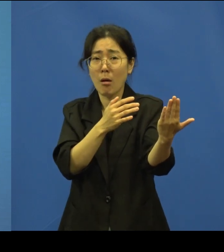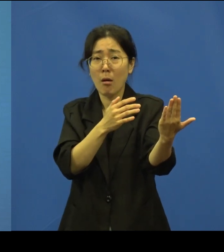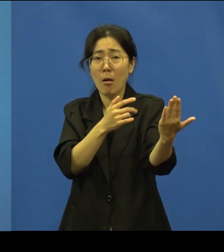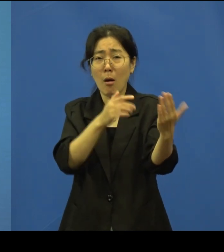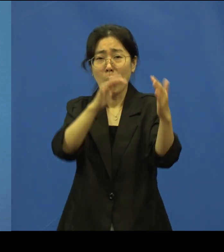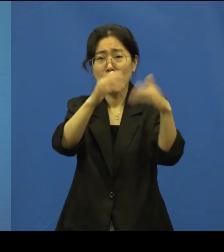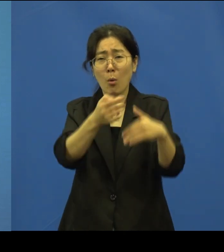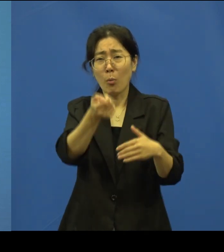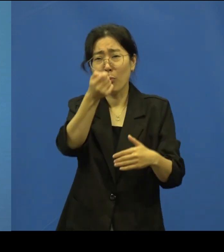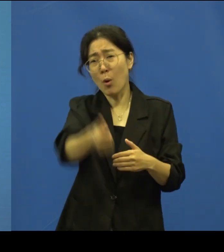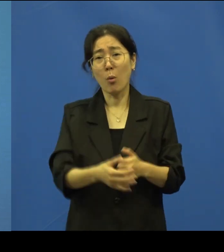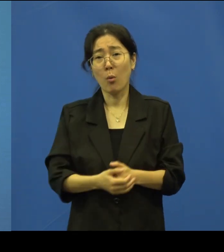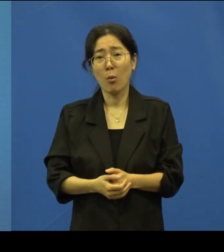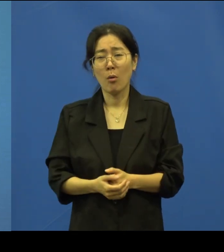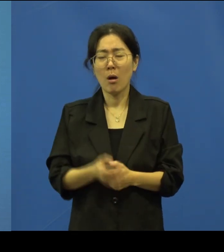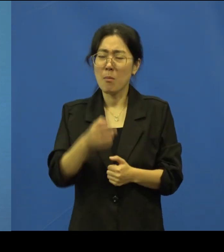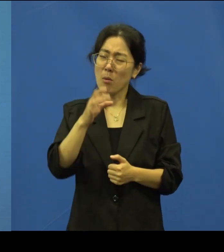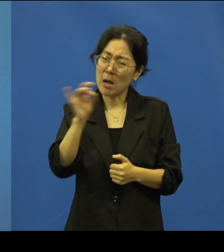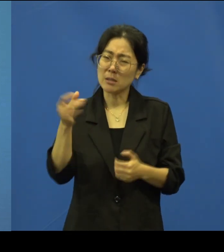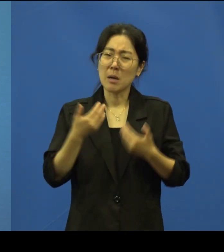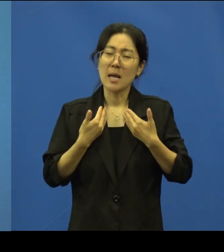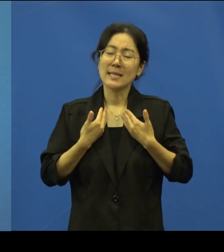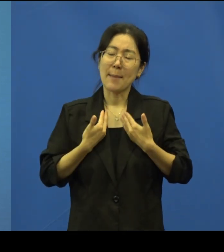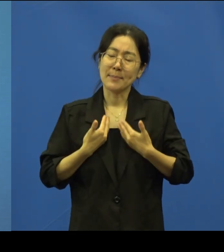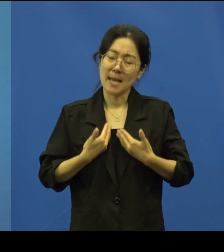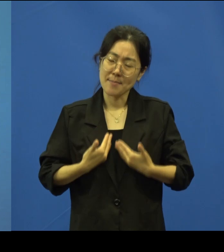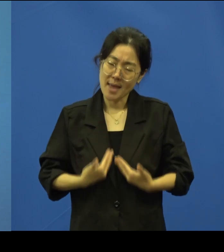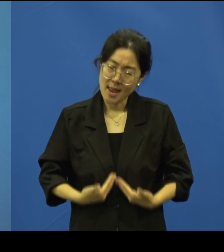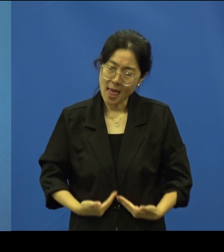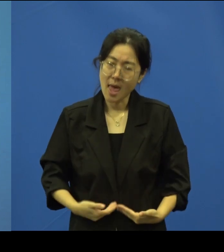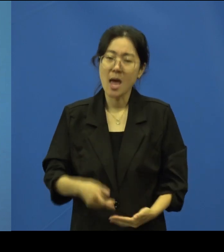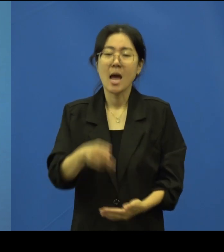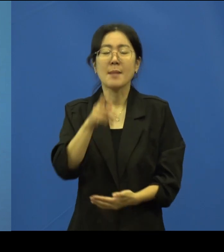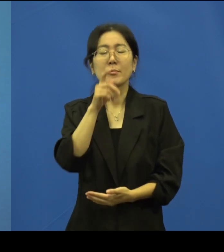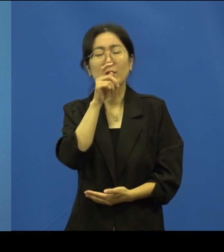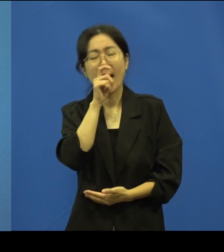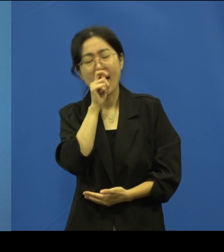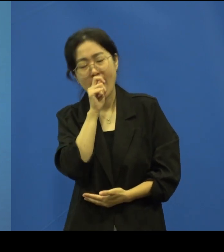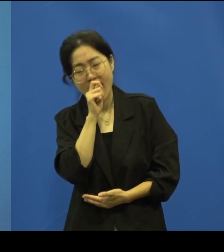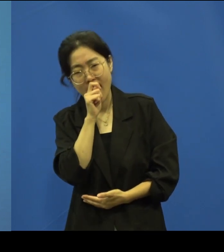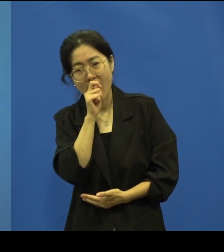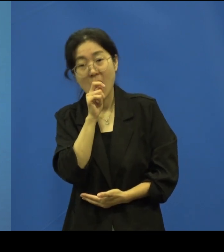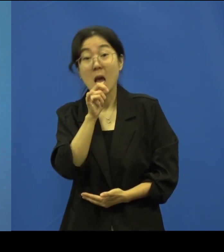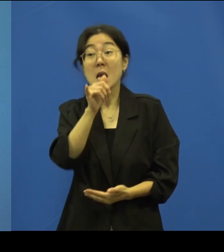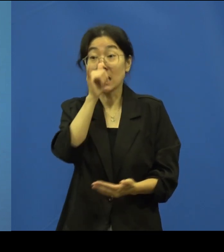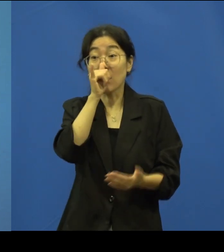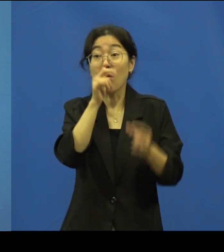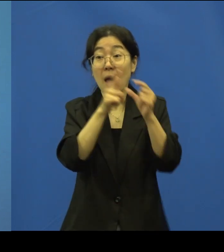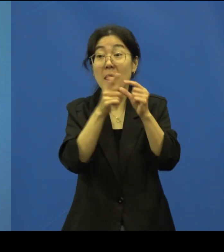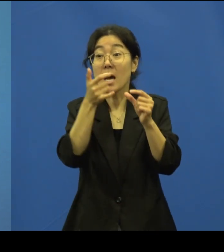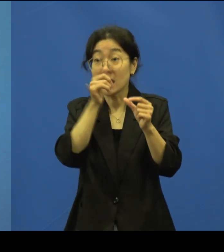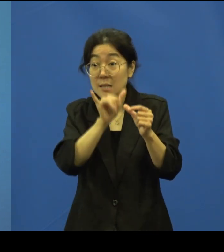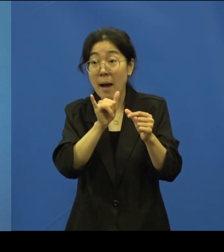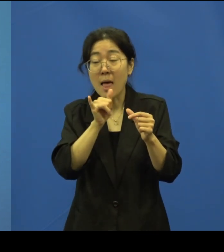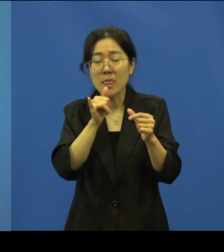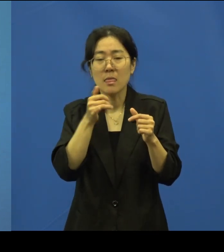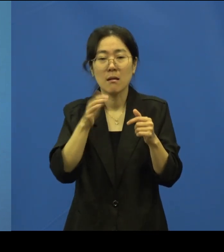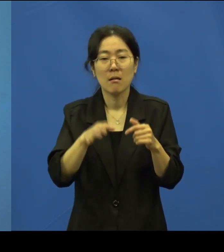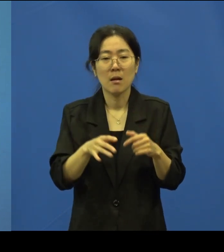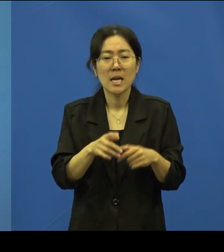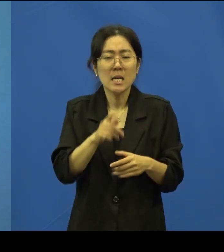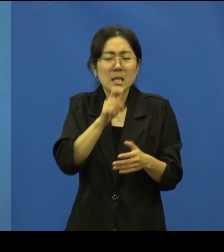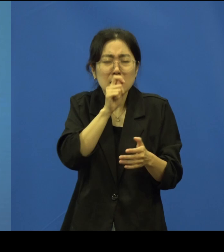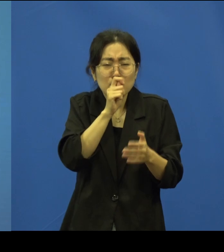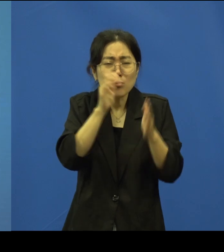말씀을 묵상해라, 이렇게 우리가 잠잠히 주님 앞에서 그분을 바라고 고요하게 기다려야